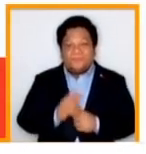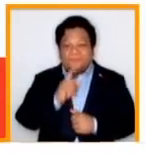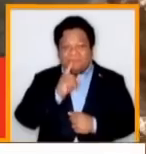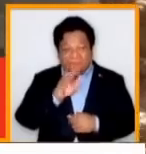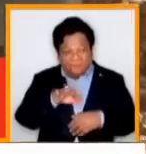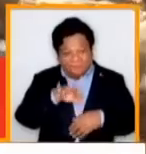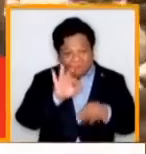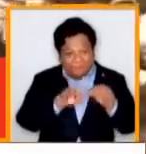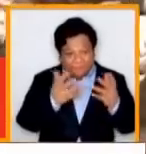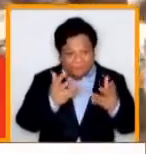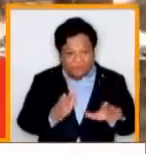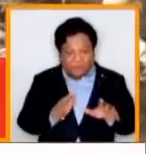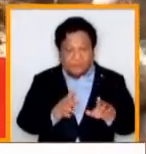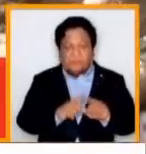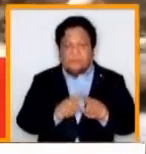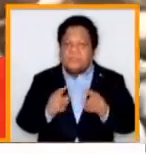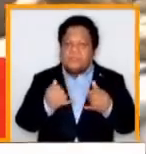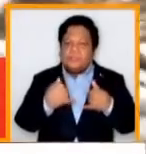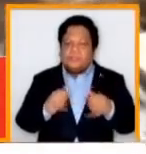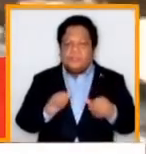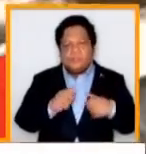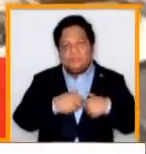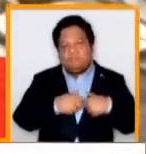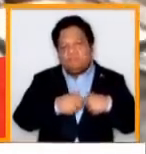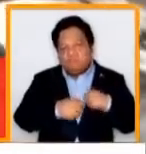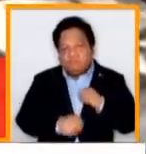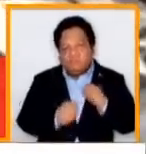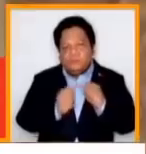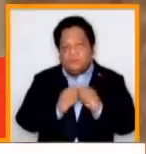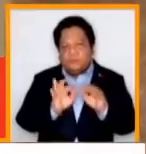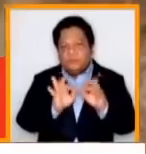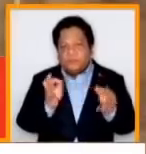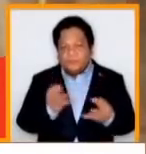mawawala ang pait na naiwan sa mga kaanak ng naulila.